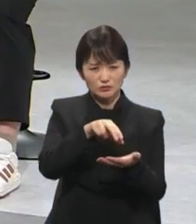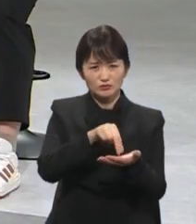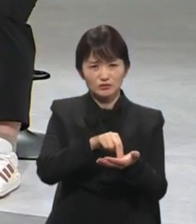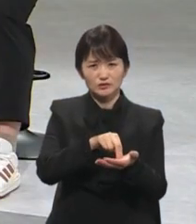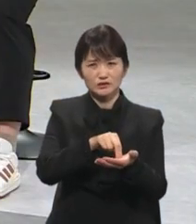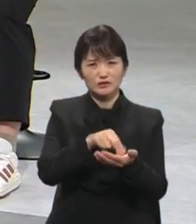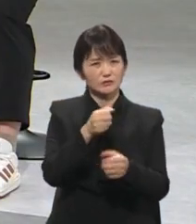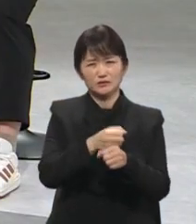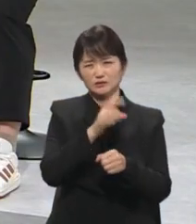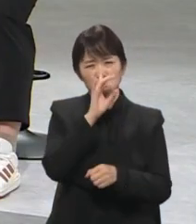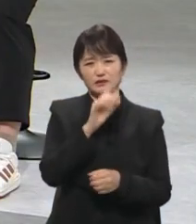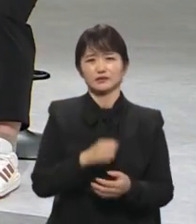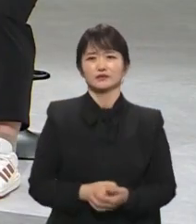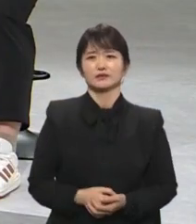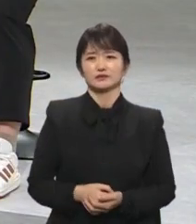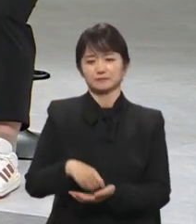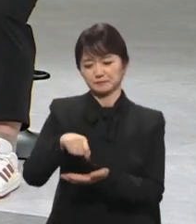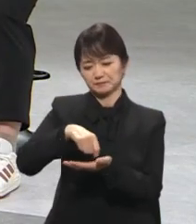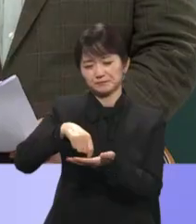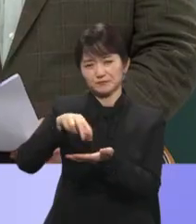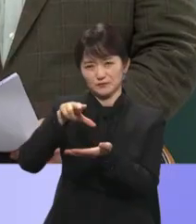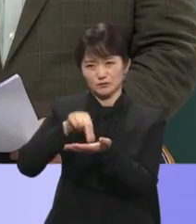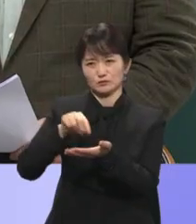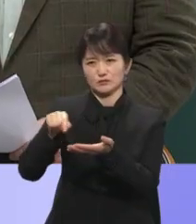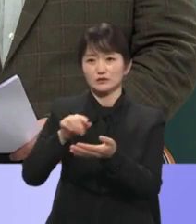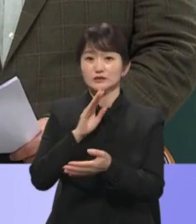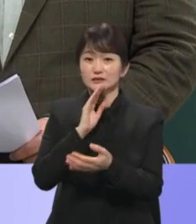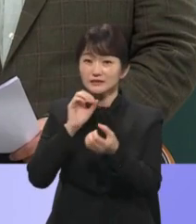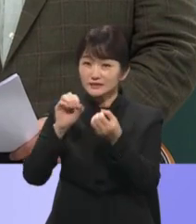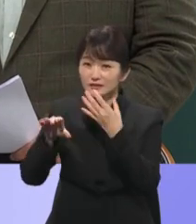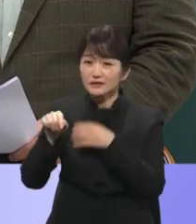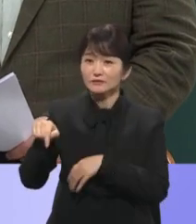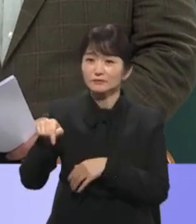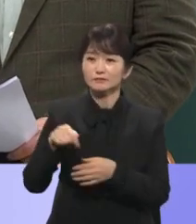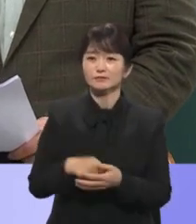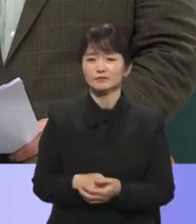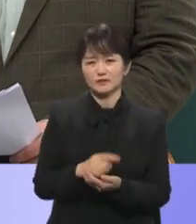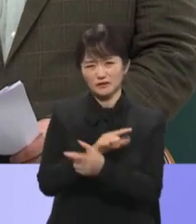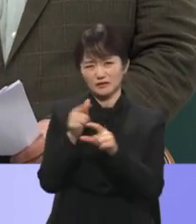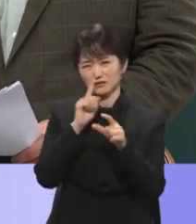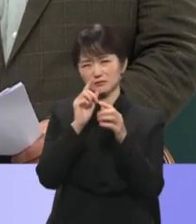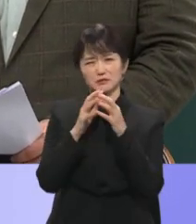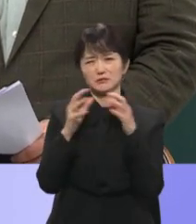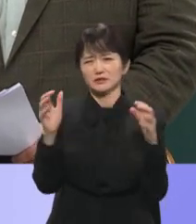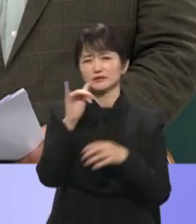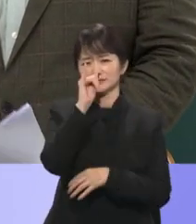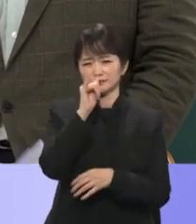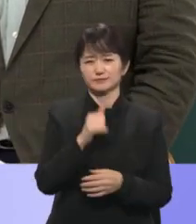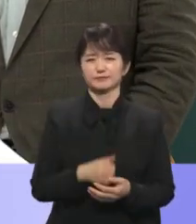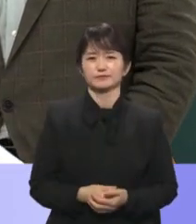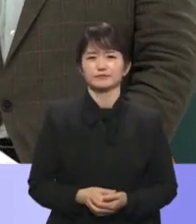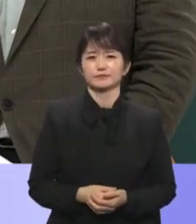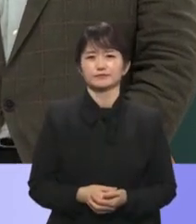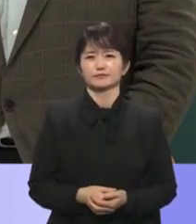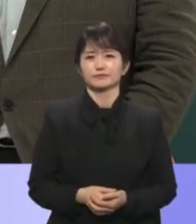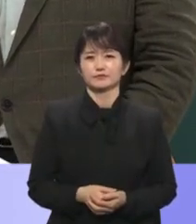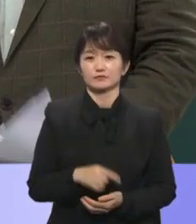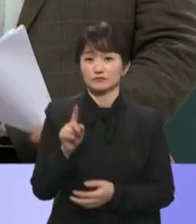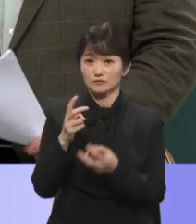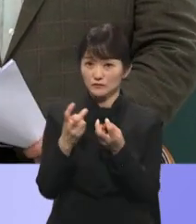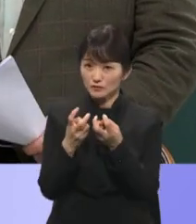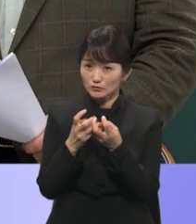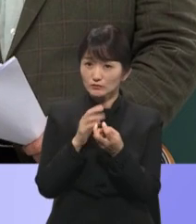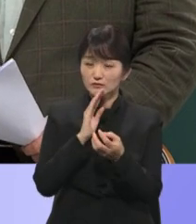상황입니다 서술형 문제는 항상 이제이 정답 가지고 좀 이런저런 말들이 많이 나오기도 해요 그러니깐요 이게 어떻게 보면